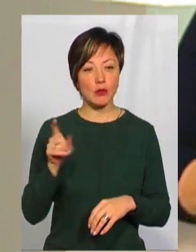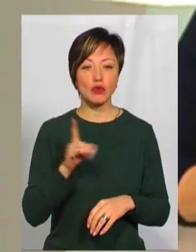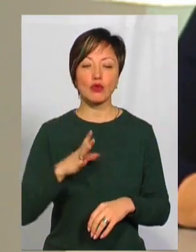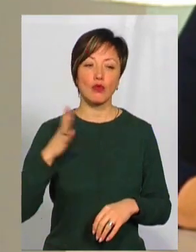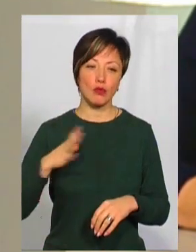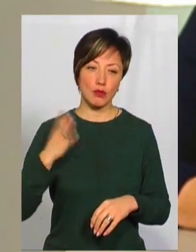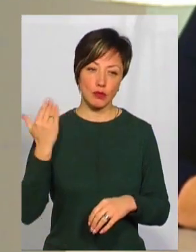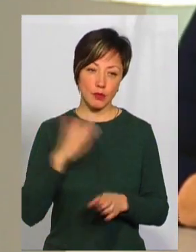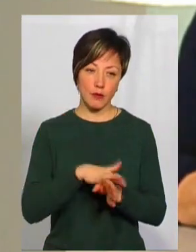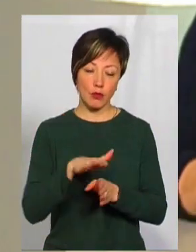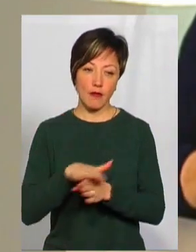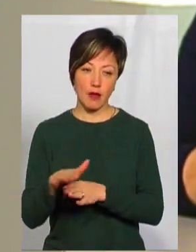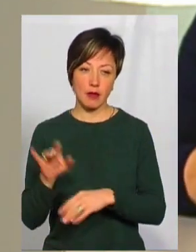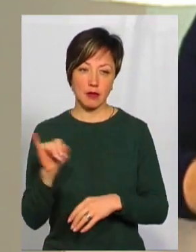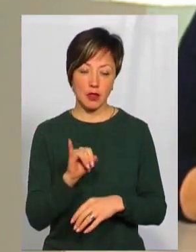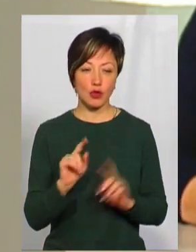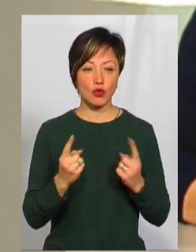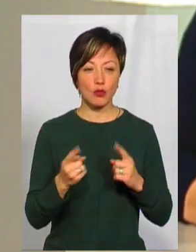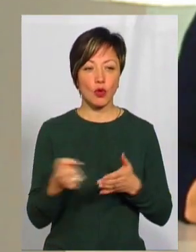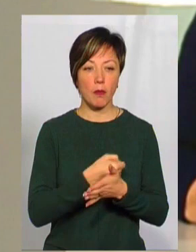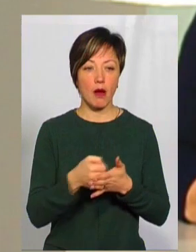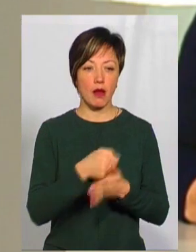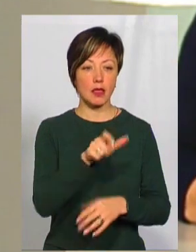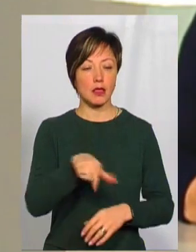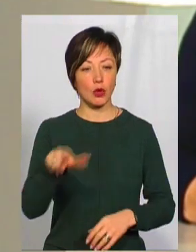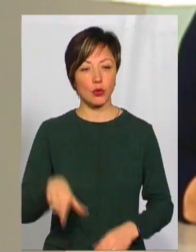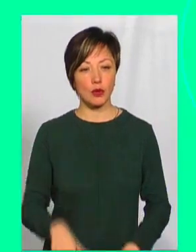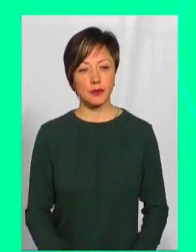тоді відбувалося і чого домагалися люди.